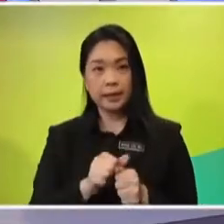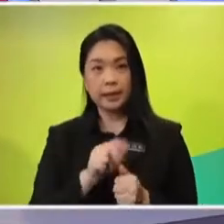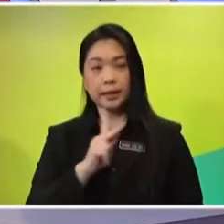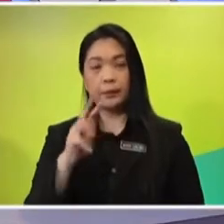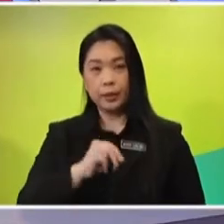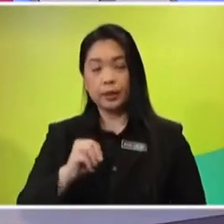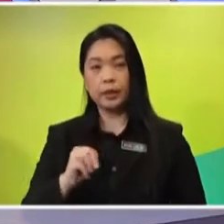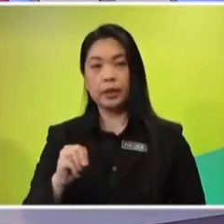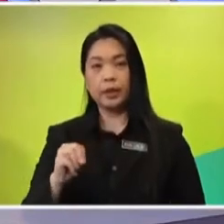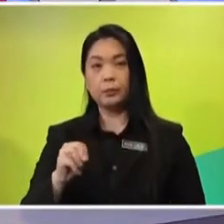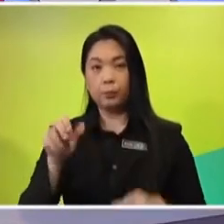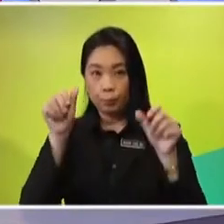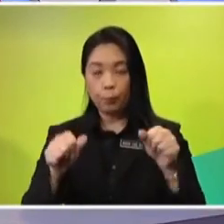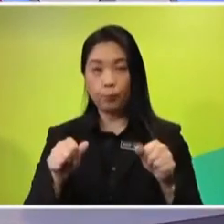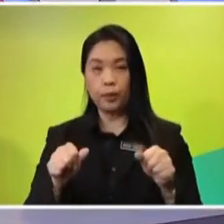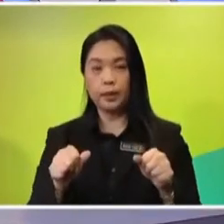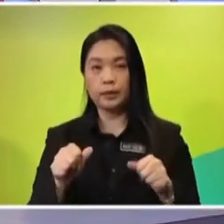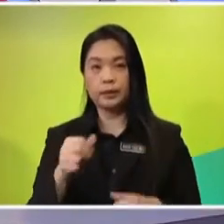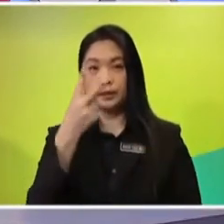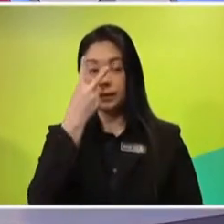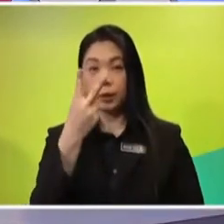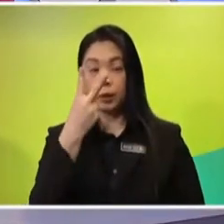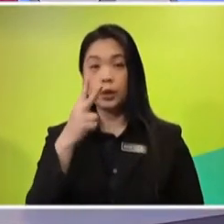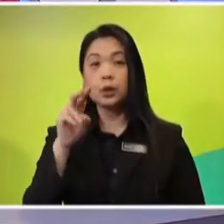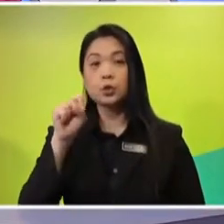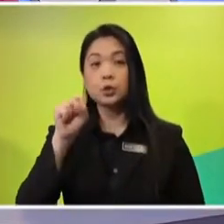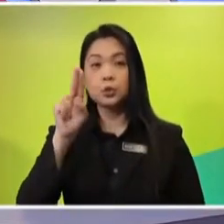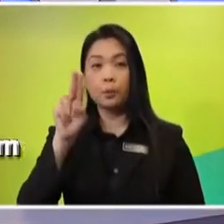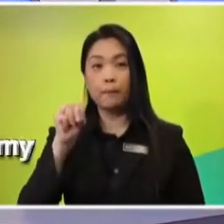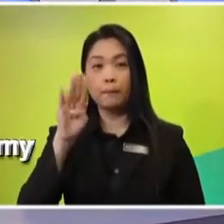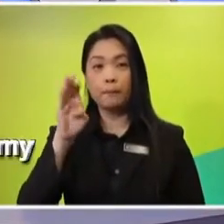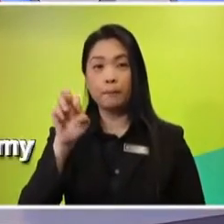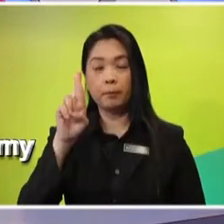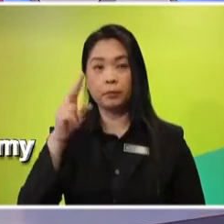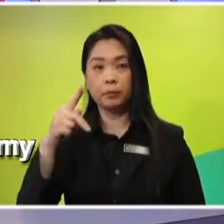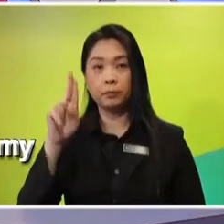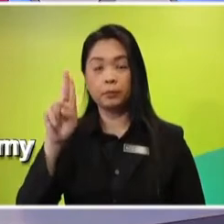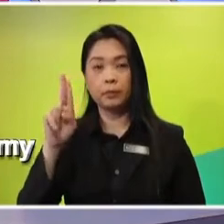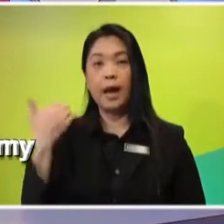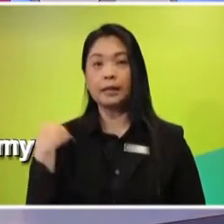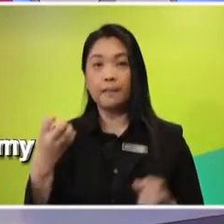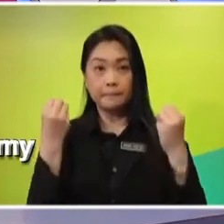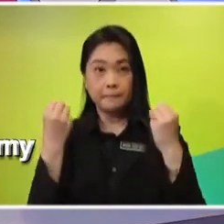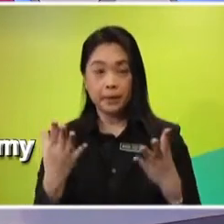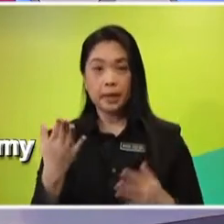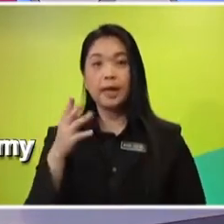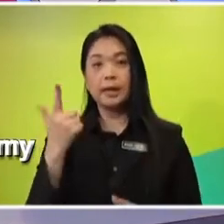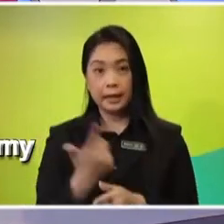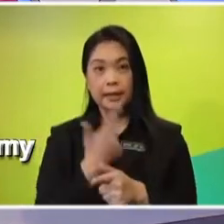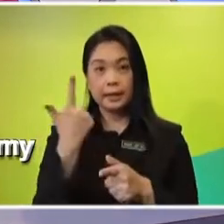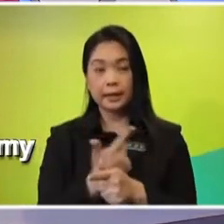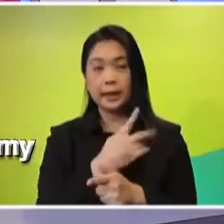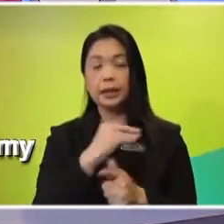bolehlah layari laman sesawang Sumberku. Kat situ kan banyak sangat latihan dan